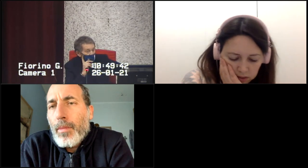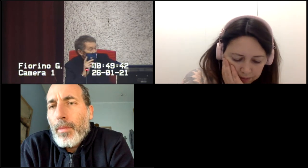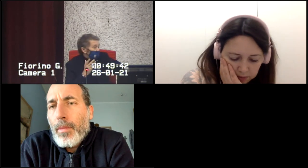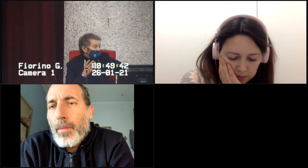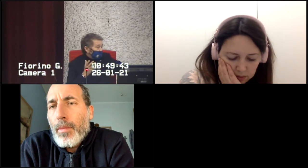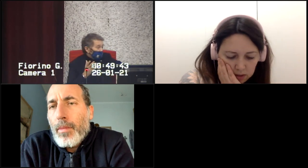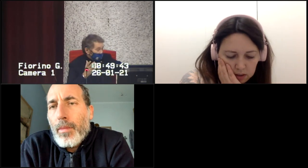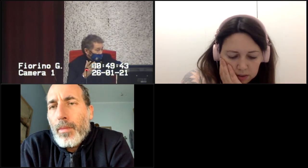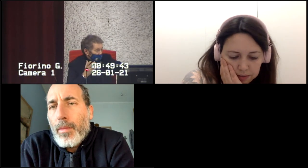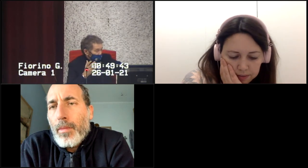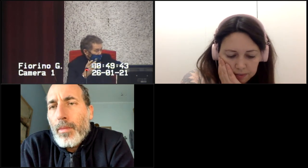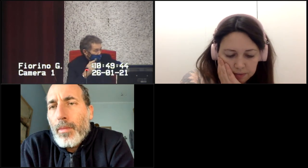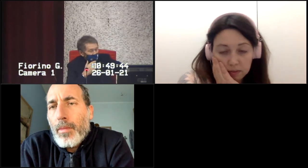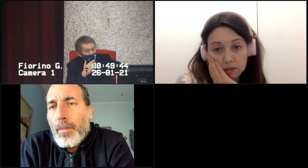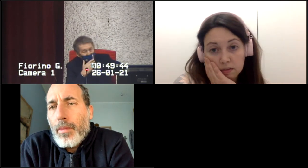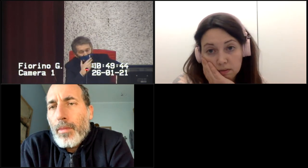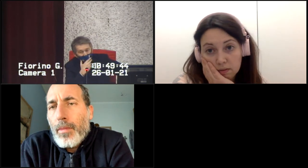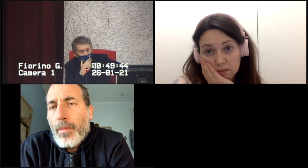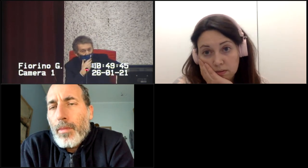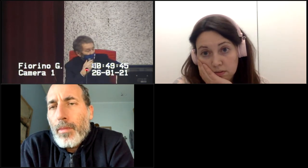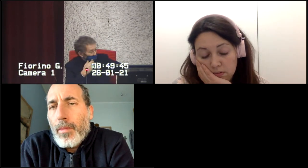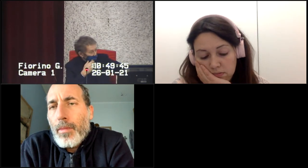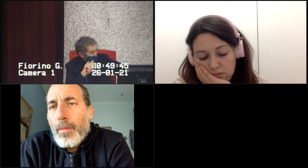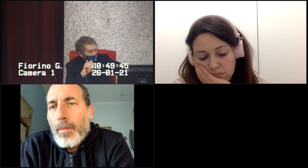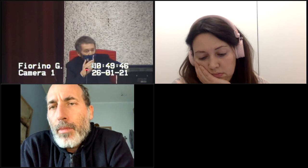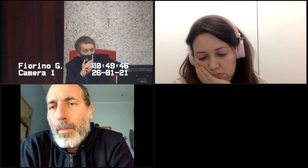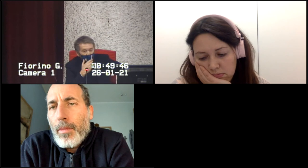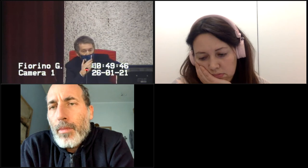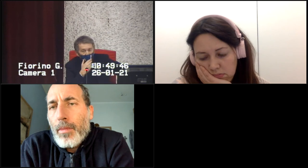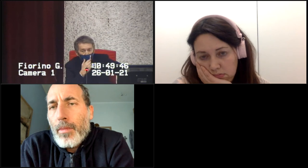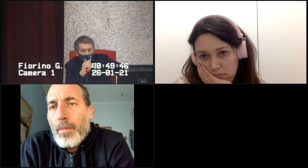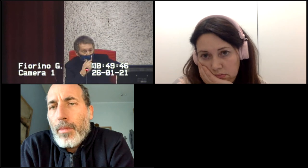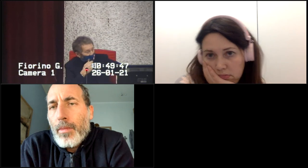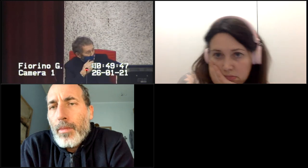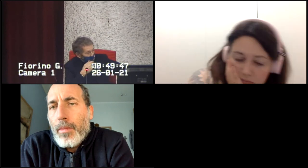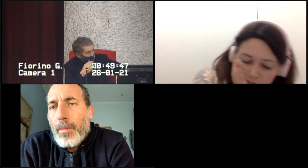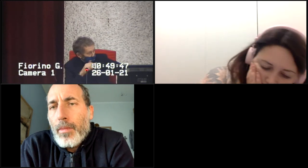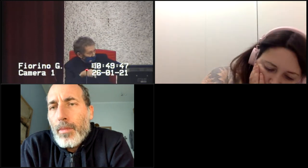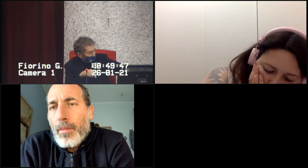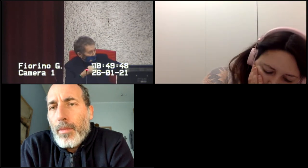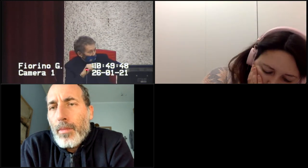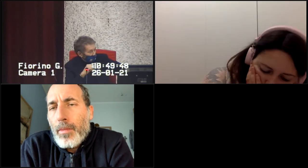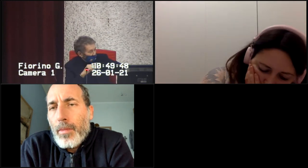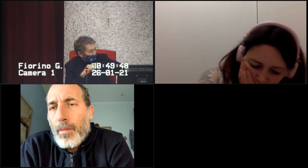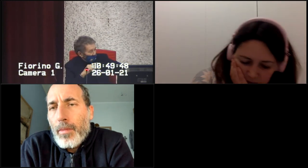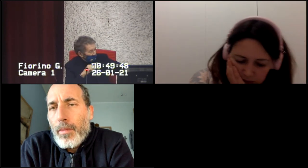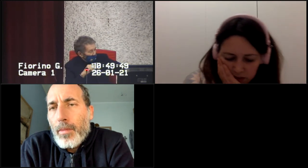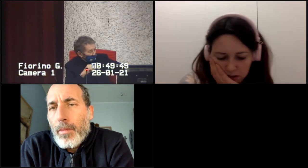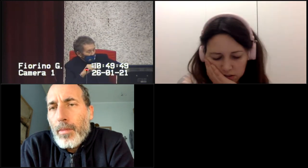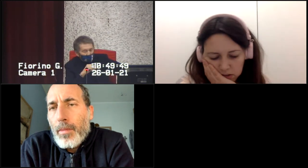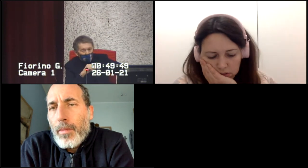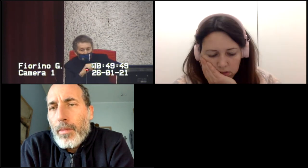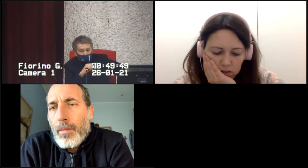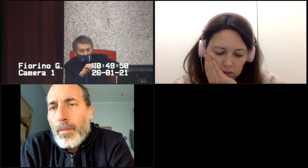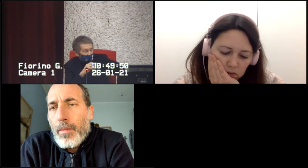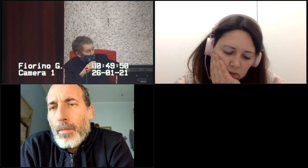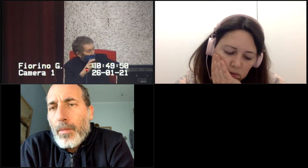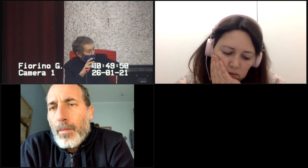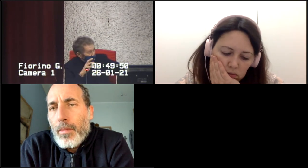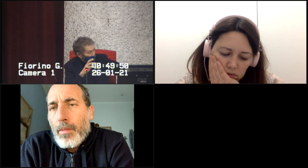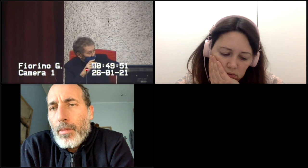presente che non era possibile, anche se l'articolo 91 del regolamento del Consiglio Comunale